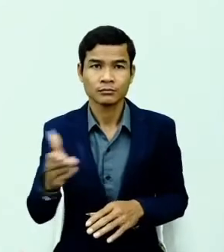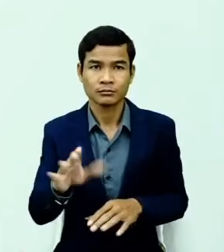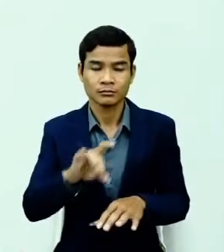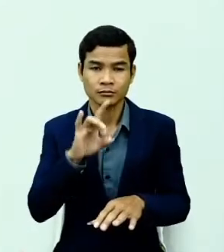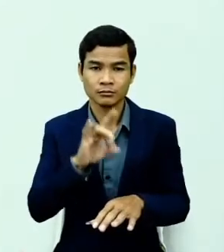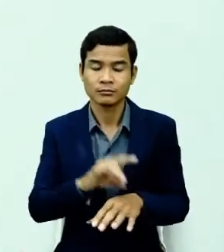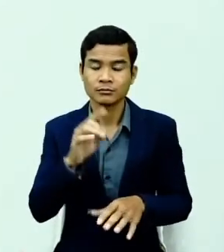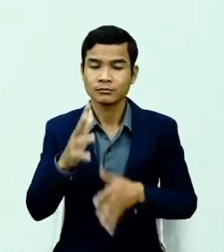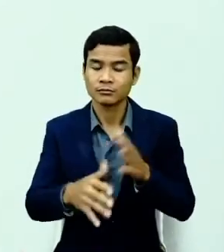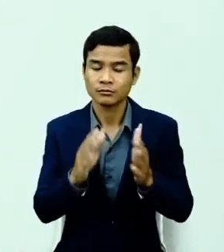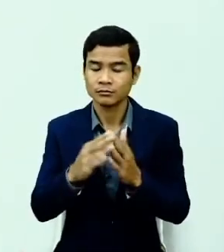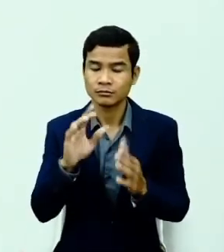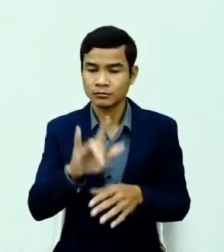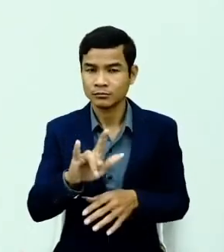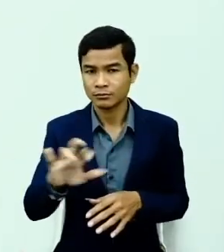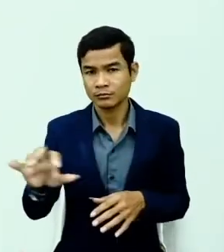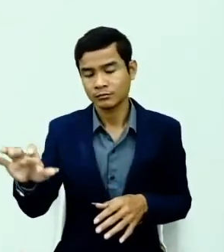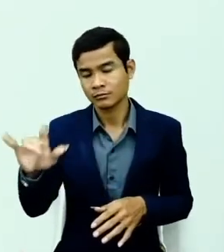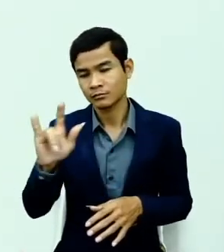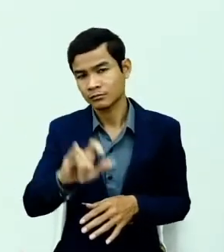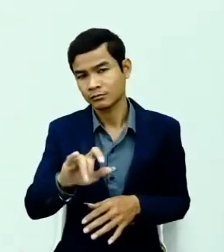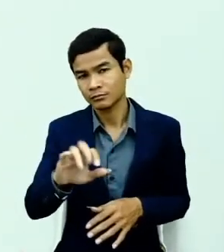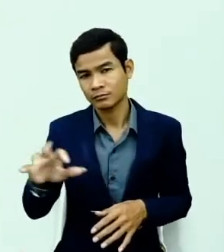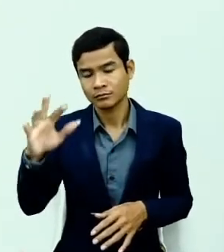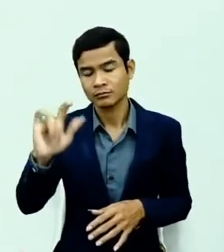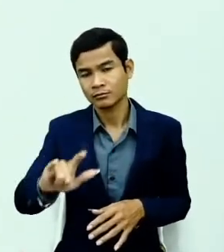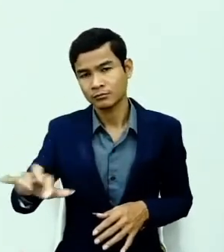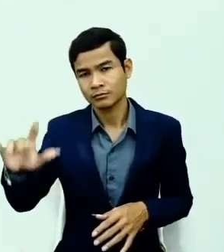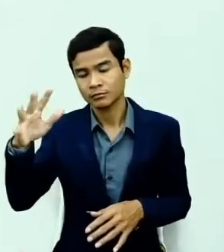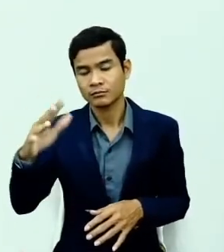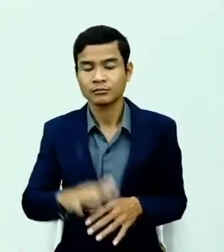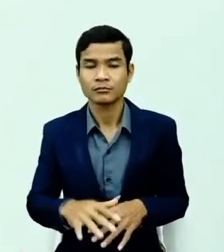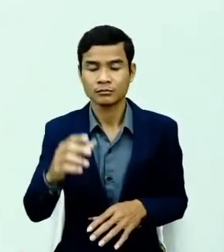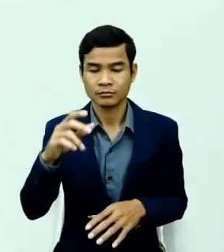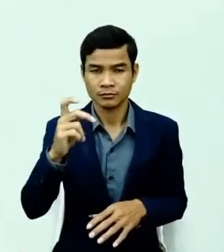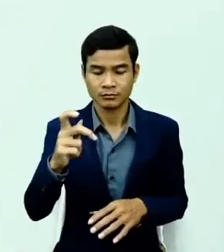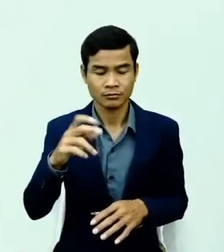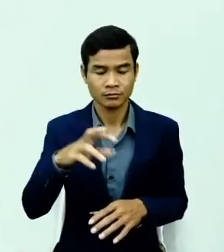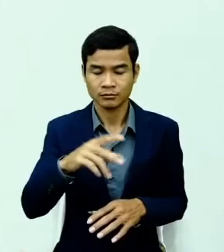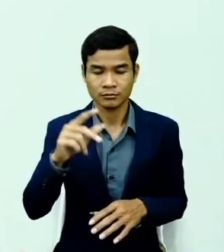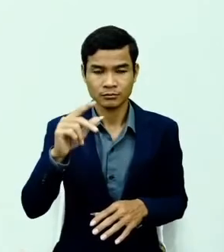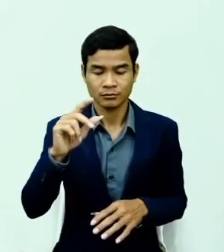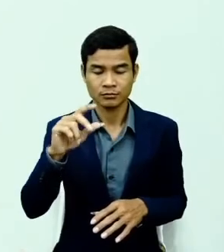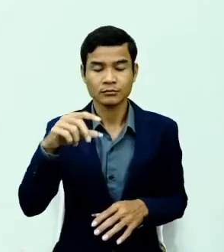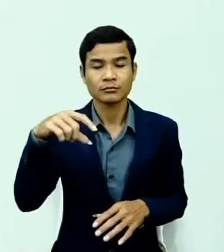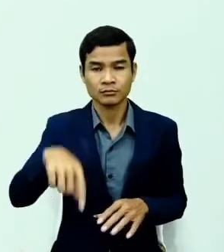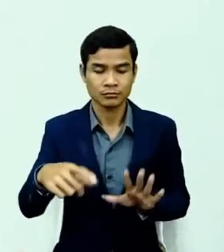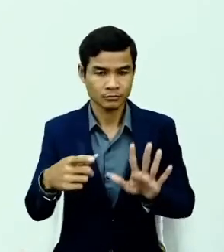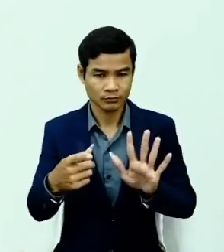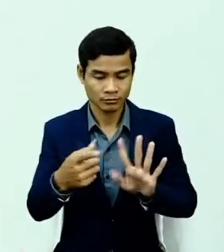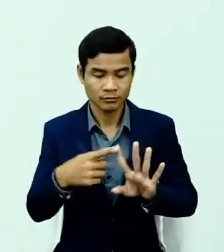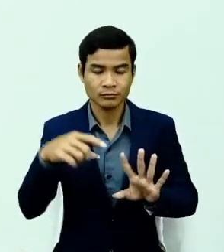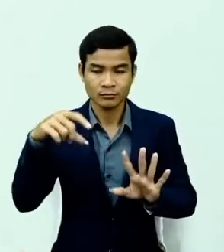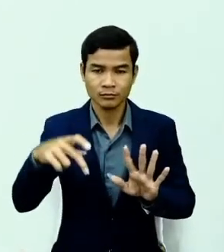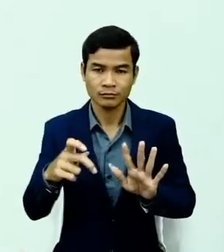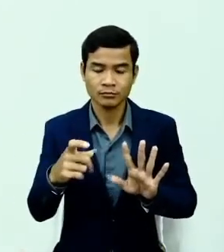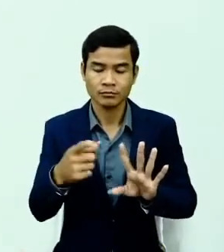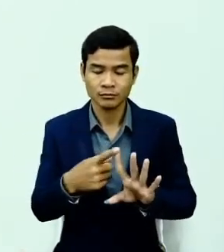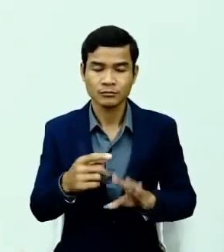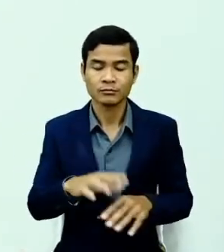អានគឺអត់ផ្សំប្រកបទេកូនកូនស្ដាប់អ្នកគ្រូកៃគីម្ដងទៀត